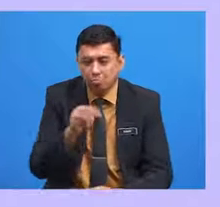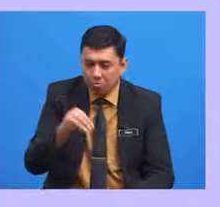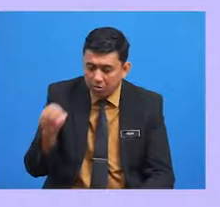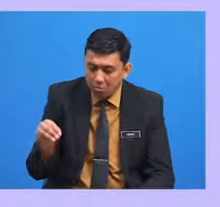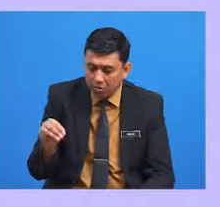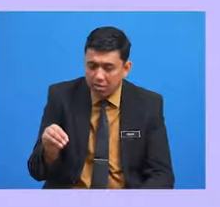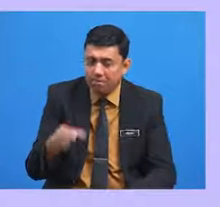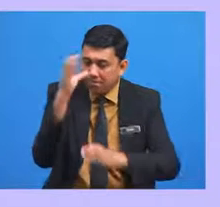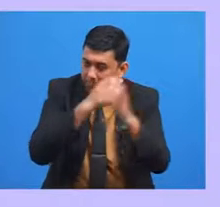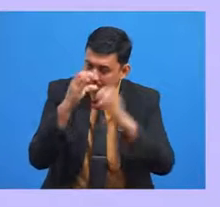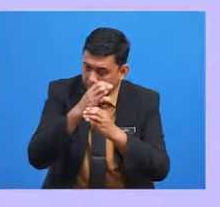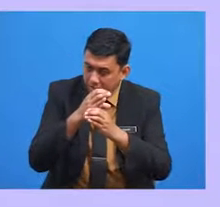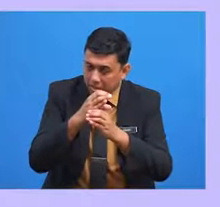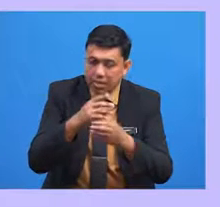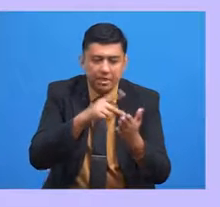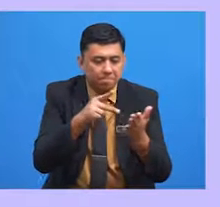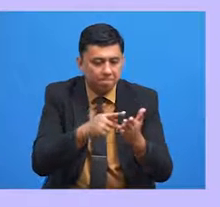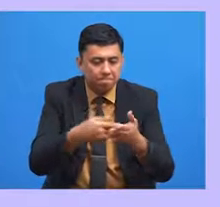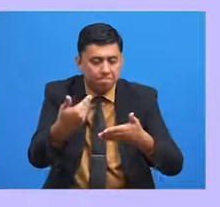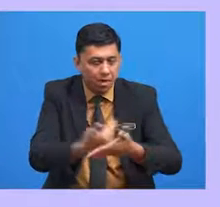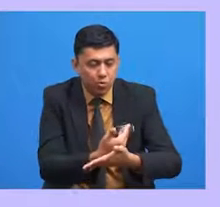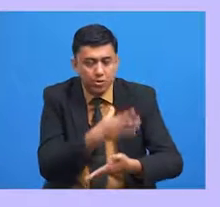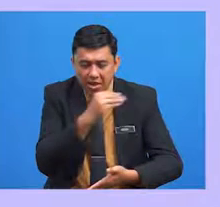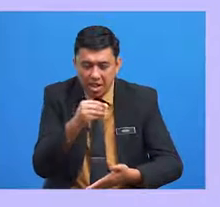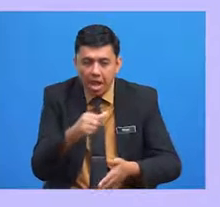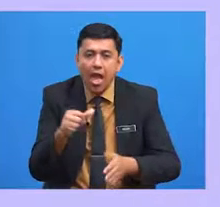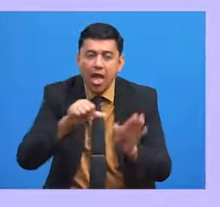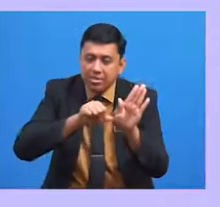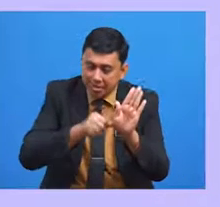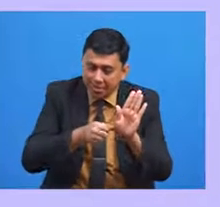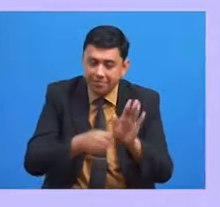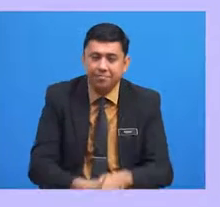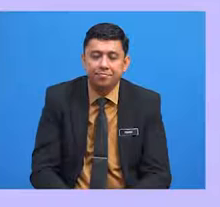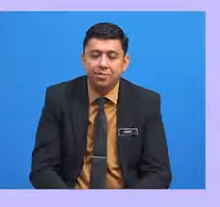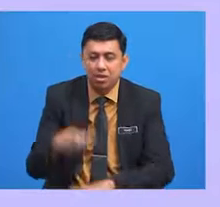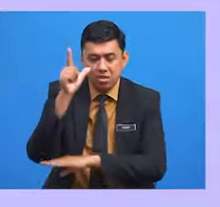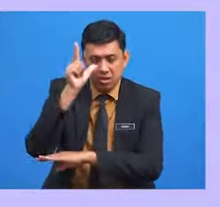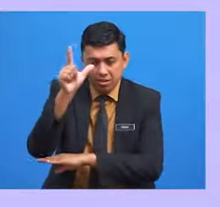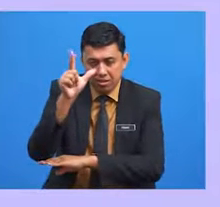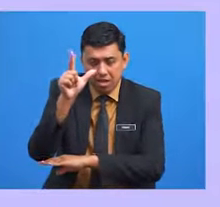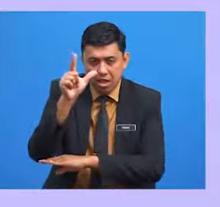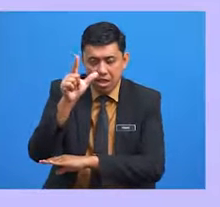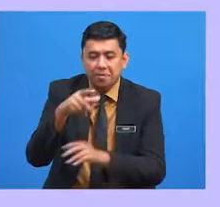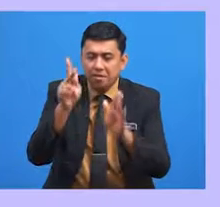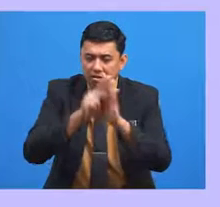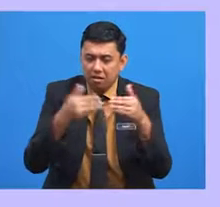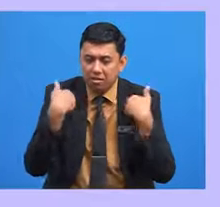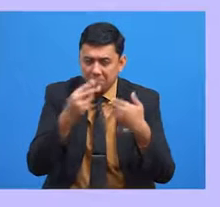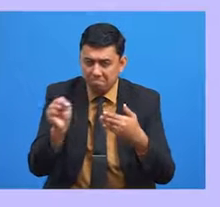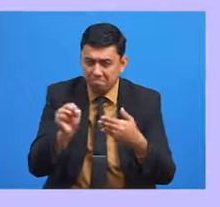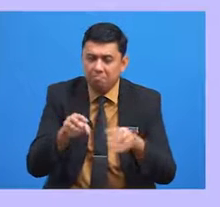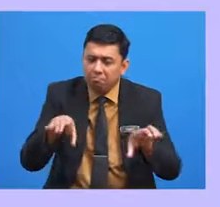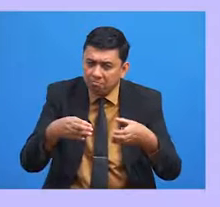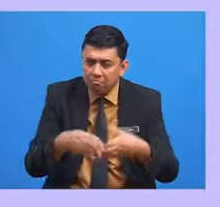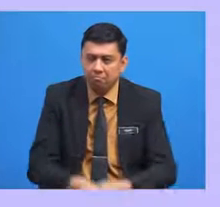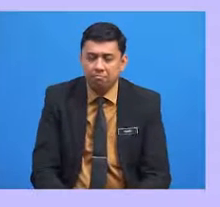perlu mencari kuantiti baharu dan kuantiti asal. Lihat situasi yang diberikan. Yang manakah